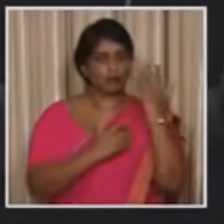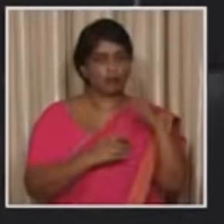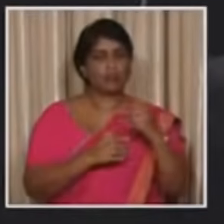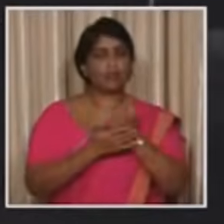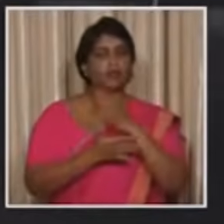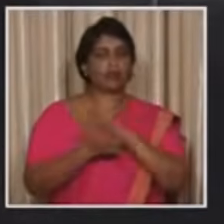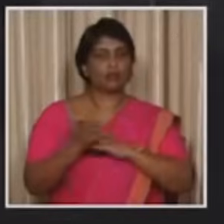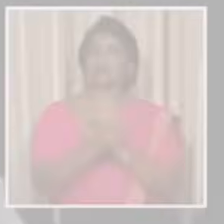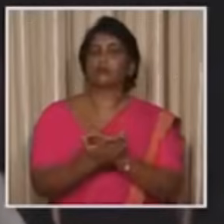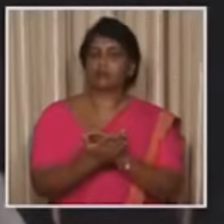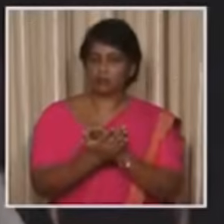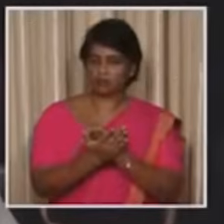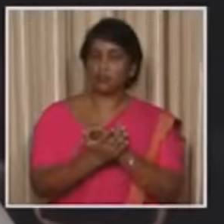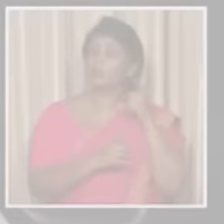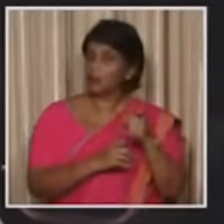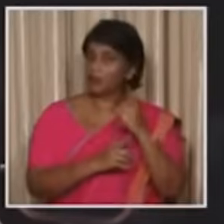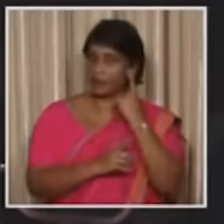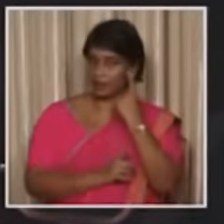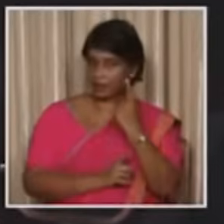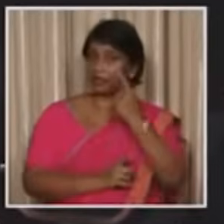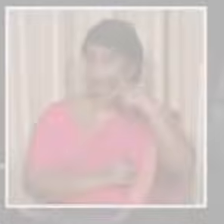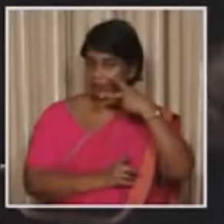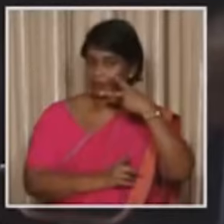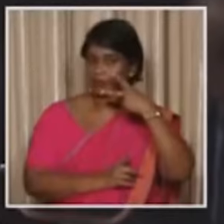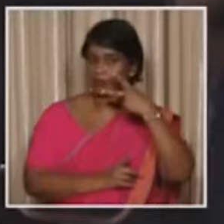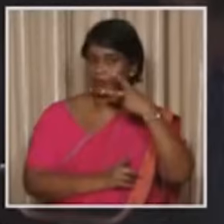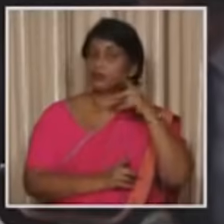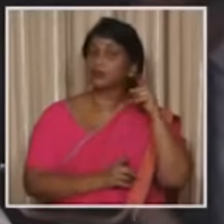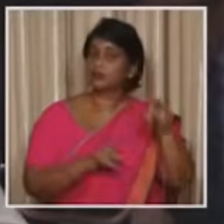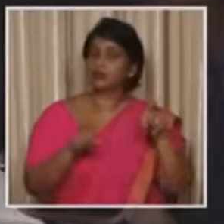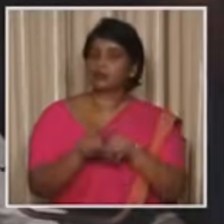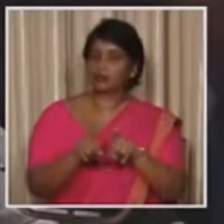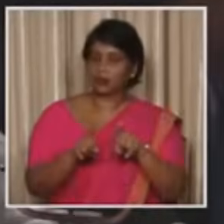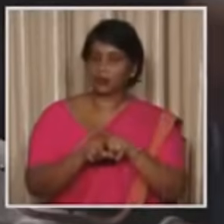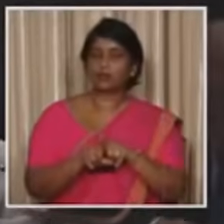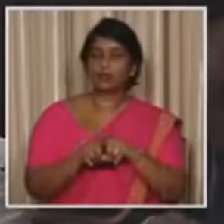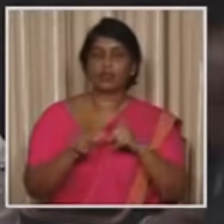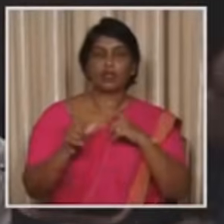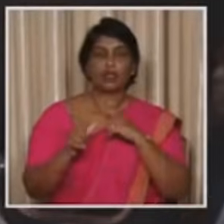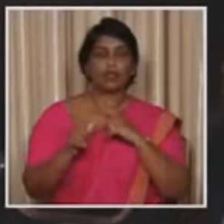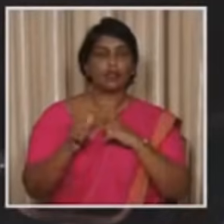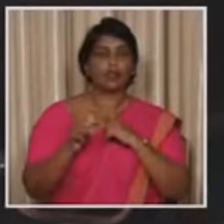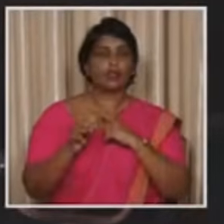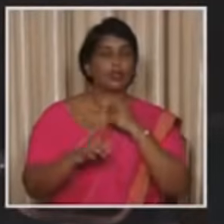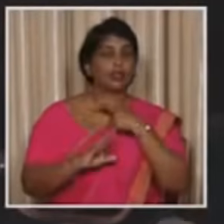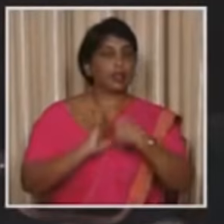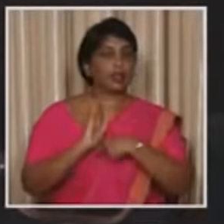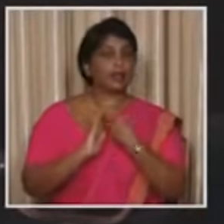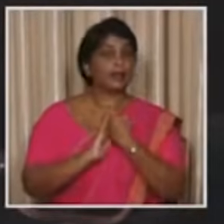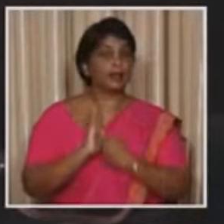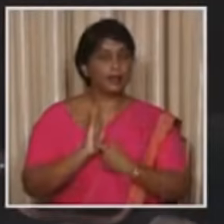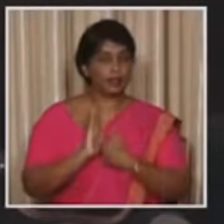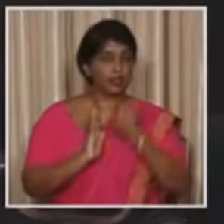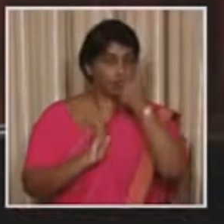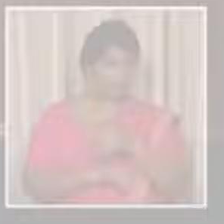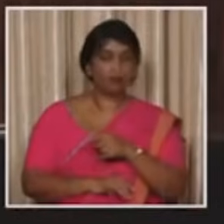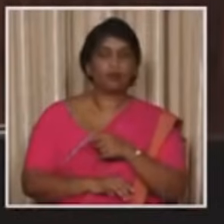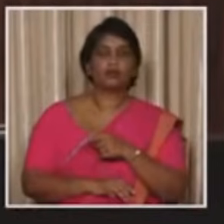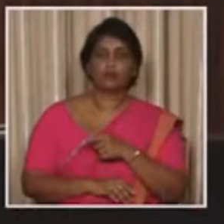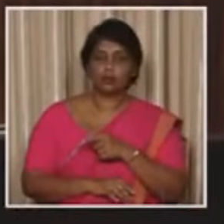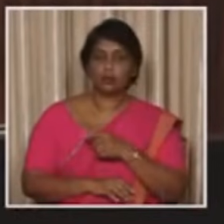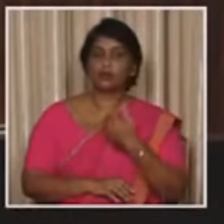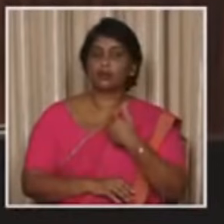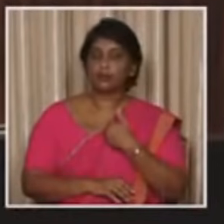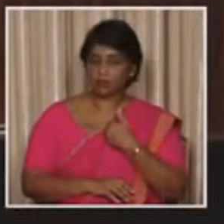ලිපිය මම සභාගත කරන්නම්. ඒක එකක්. දෙවෙනි එකස ඒ වගේම ඇටර්නි ජෙනරල් දෙපාර්තමේන්තුවට ලංකාවේ නීතියක් තියෙනවා හොරගම් කරලා තියෙනවා නම්